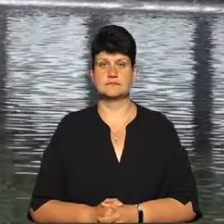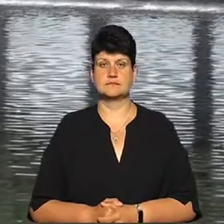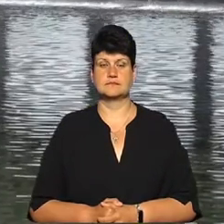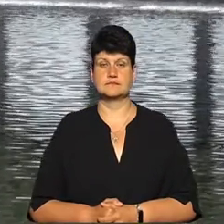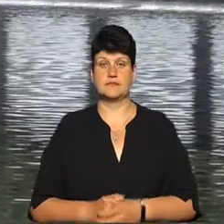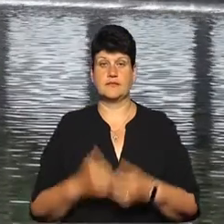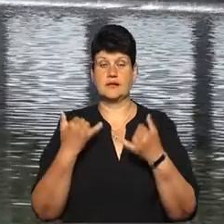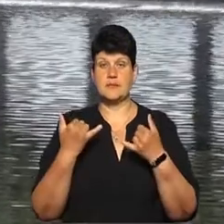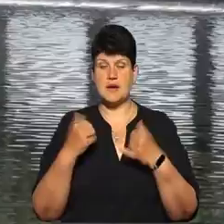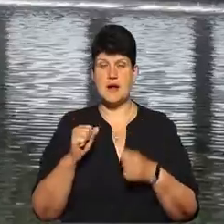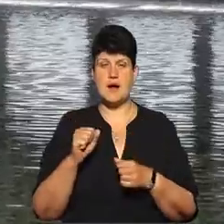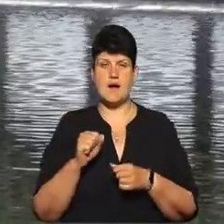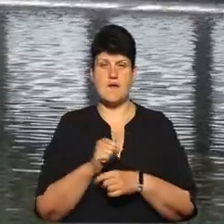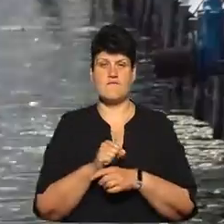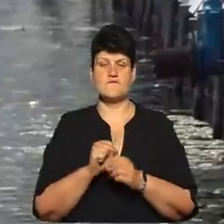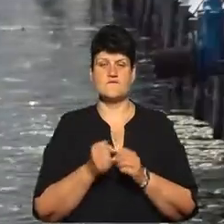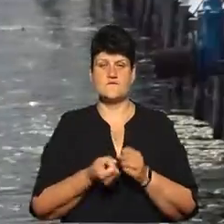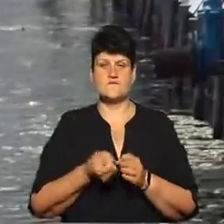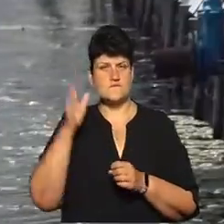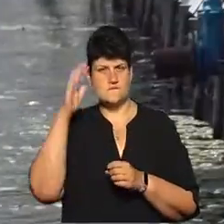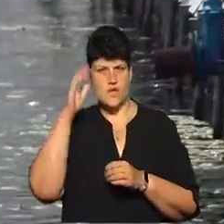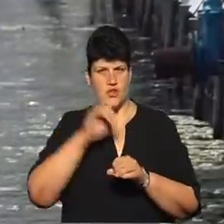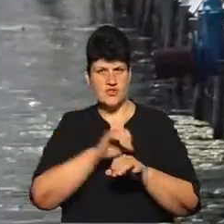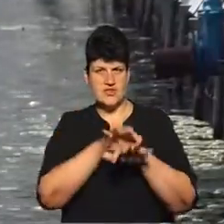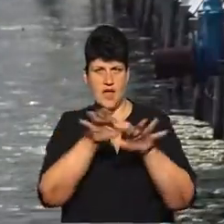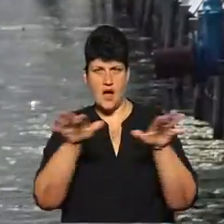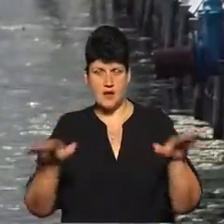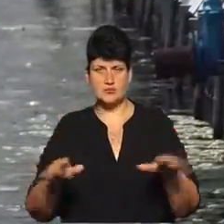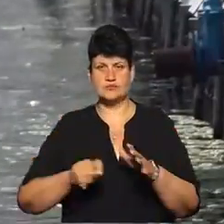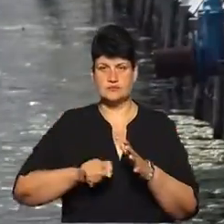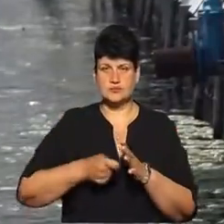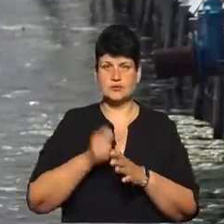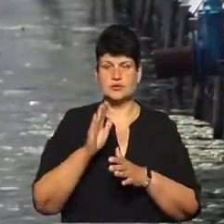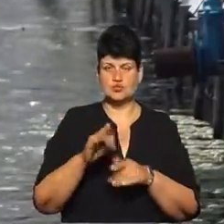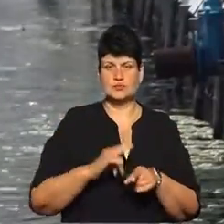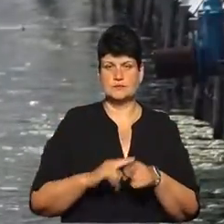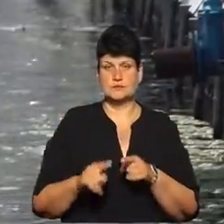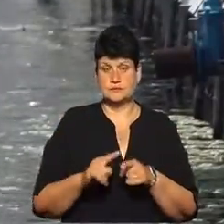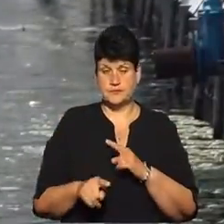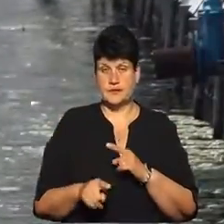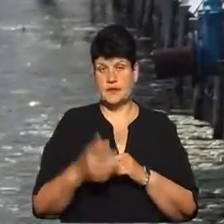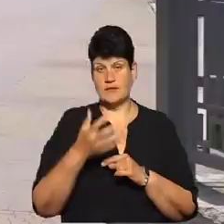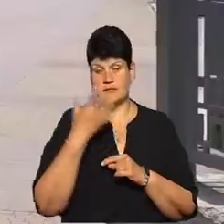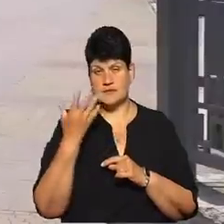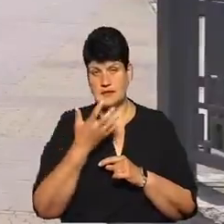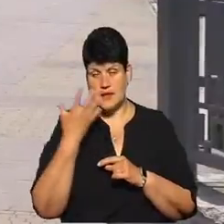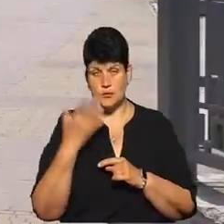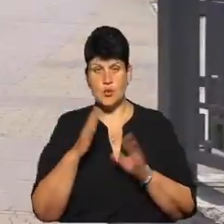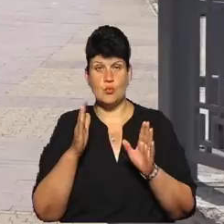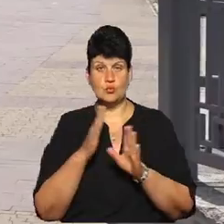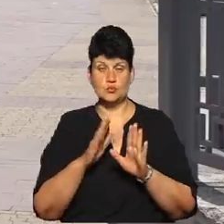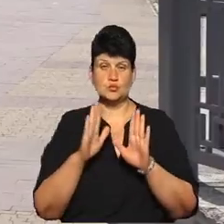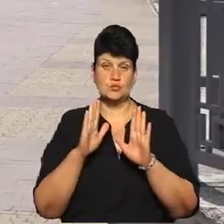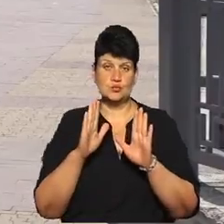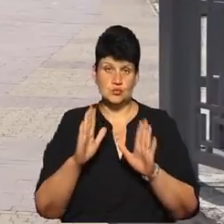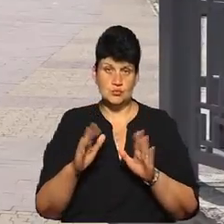Відтепер аераційний фонтан, що у парку Тараса Шевченка в Тернополі, вмикатимуть раніше. Зокрема, в теплу та безвітряну погоду водограї на